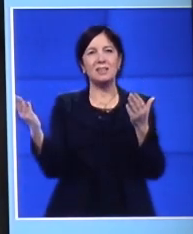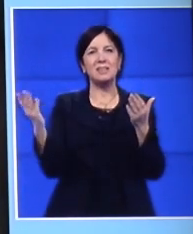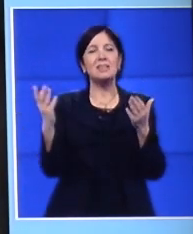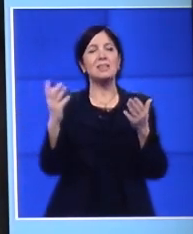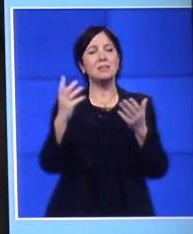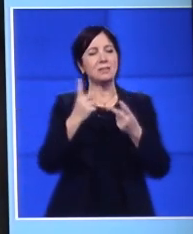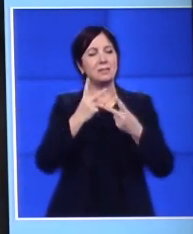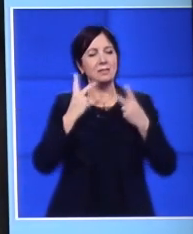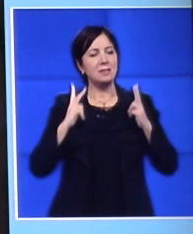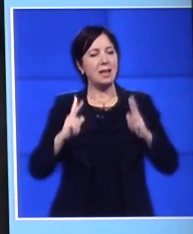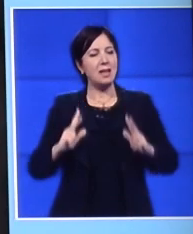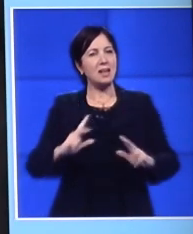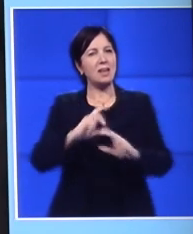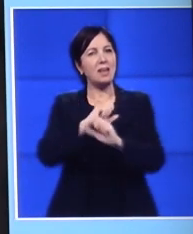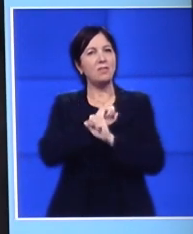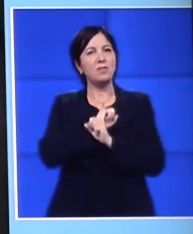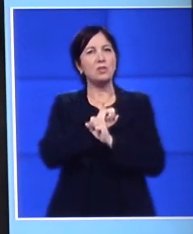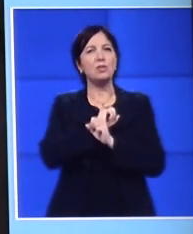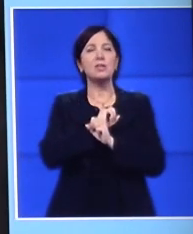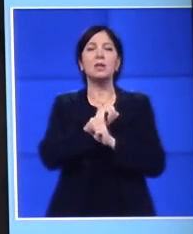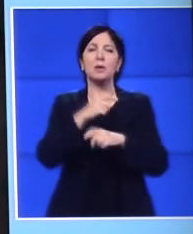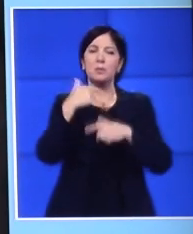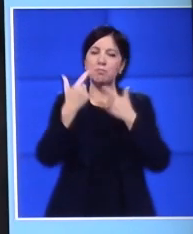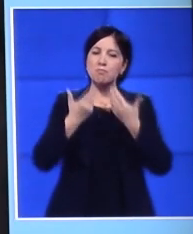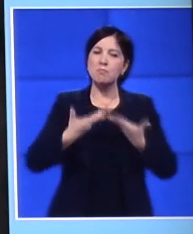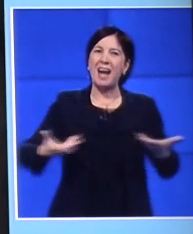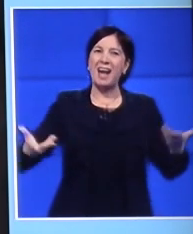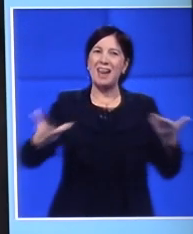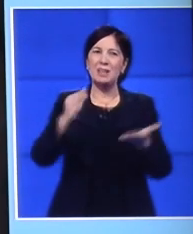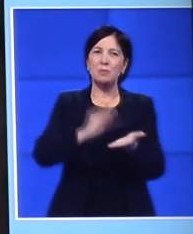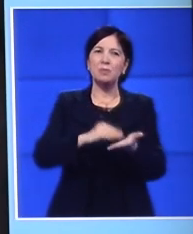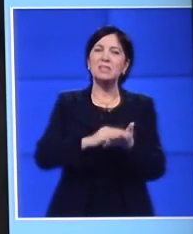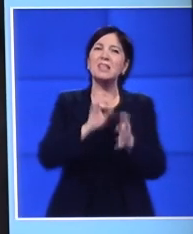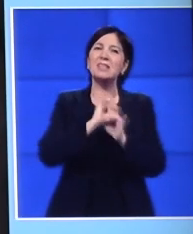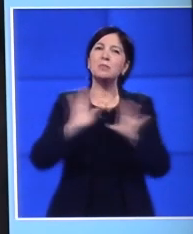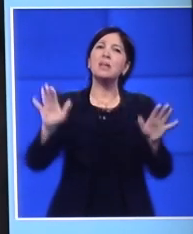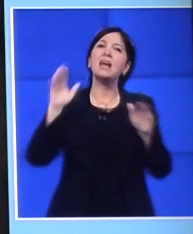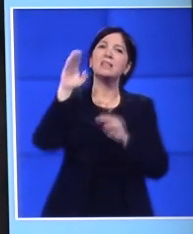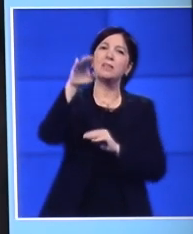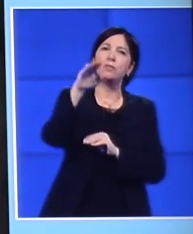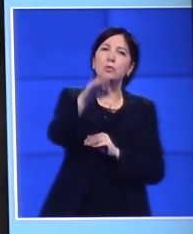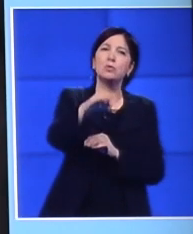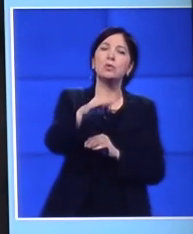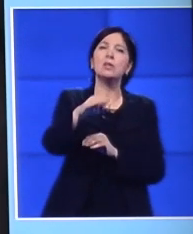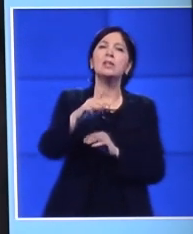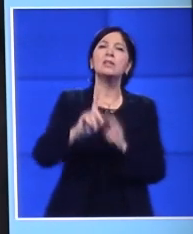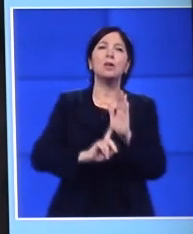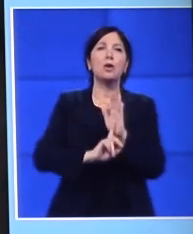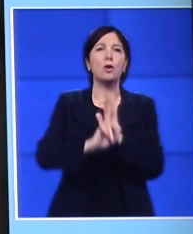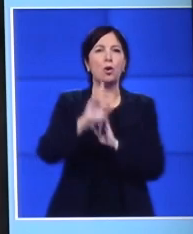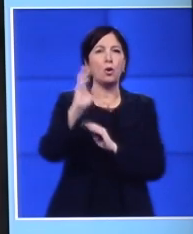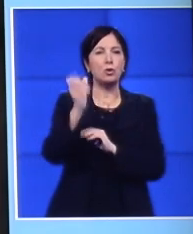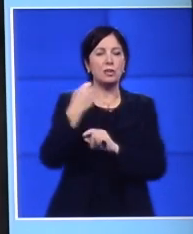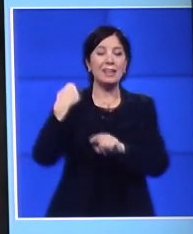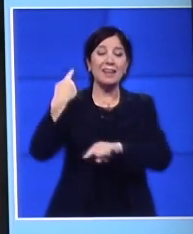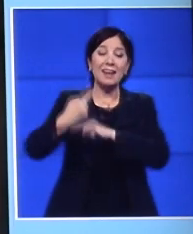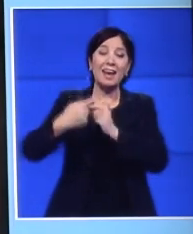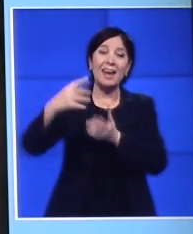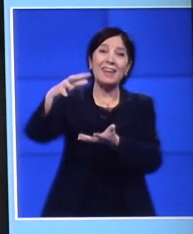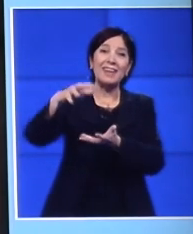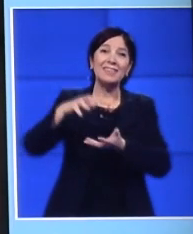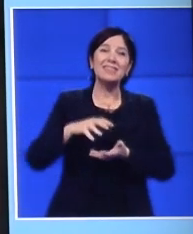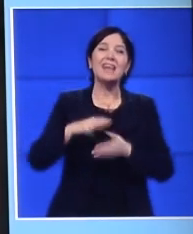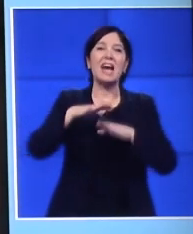fiducia di essere liberati dai mali presenti e futuri e di ottenere l'eredità che ci